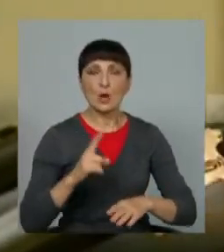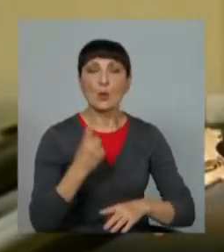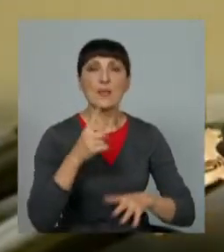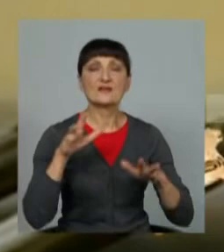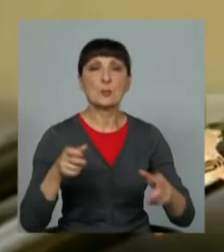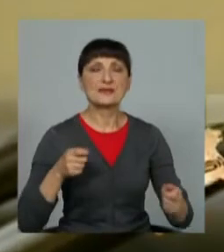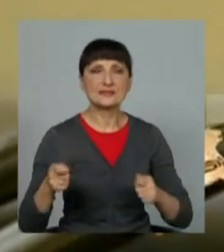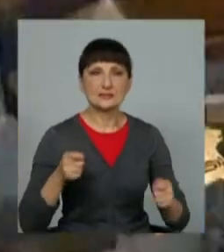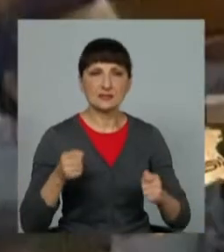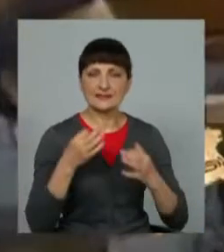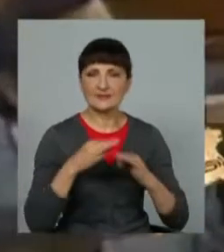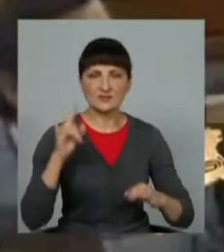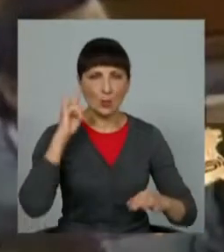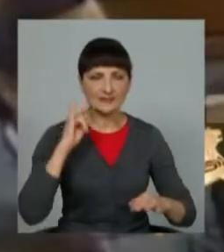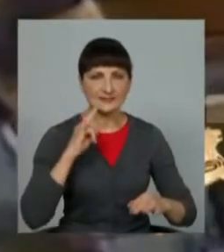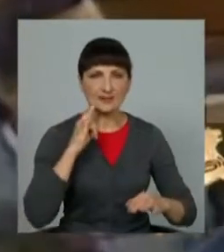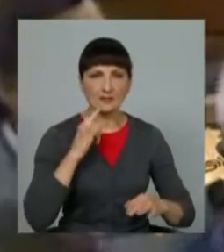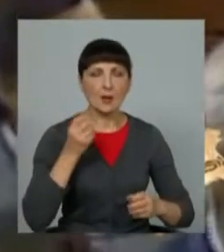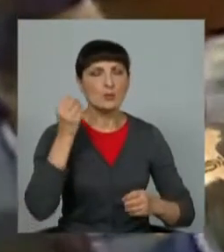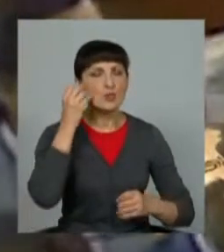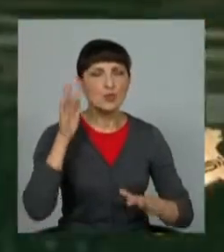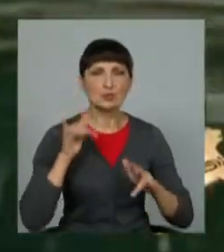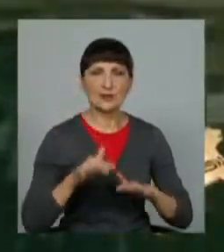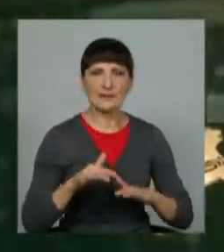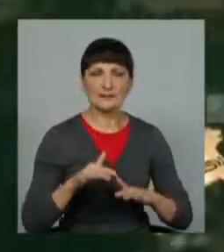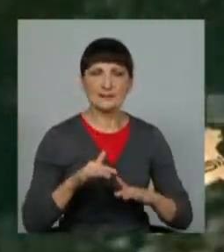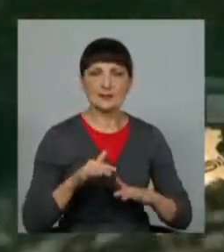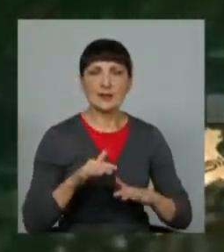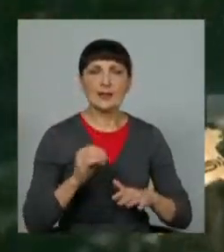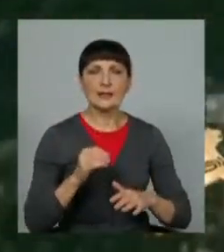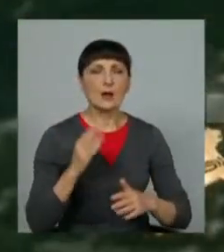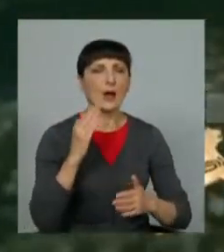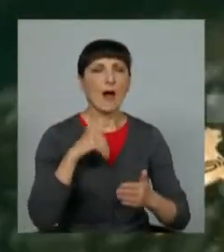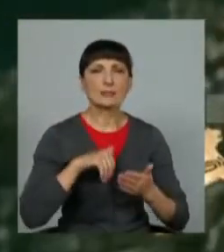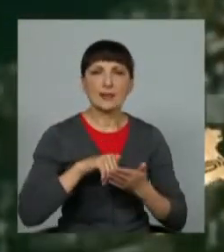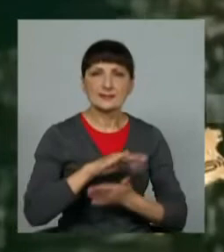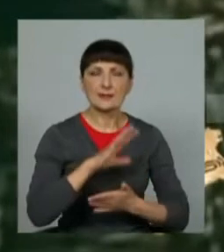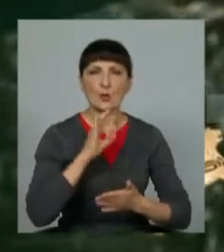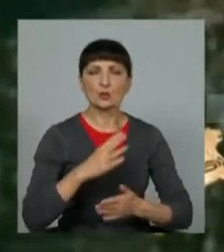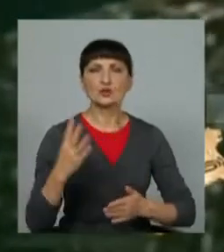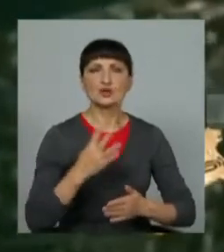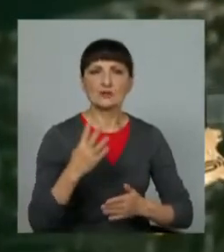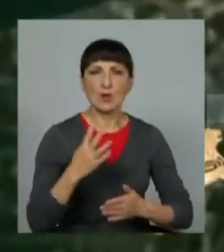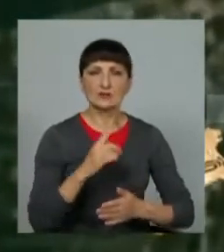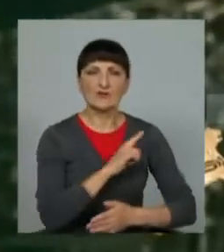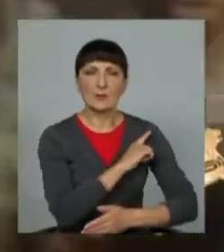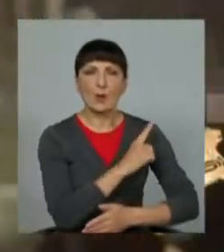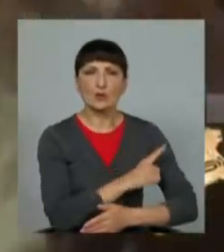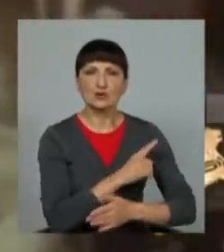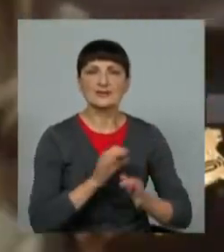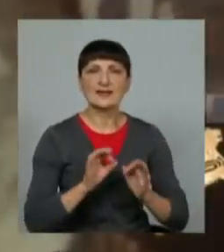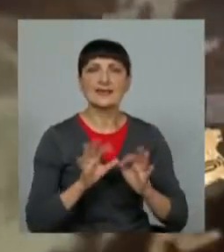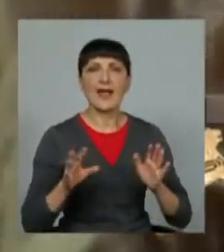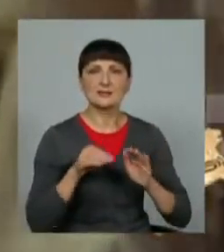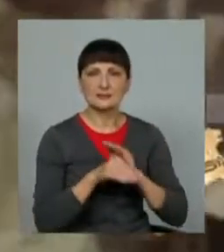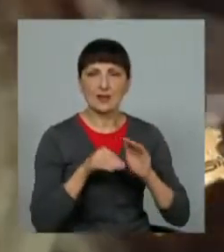президент независимого Казахстана проявил мудрость и дальновидность, наотрез отказавшись от четвертого по мощности ядерного